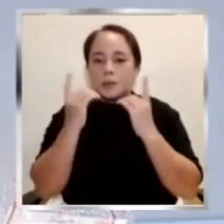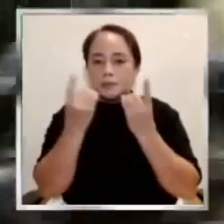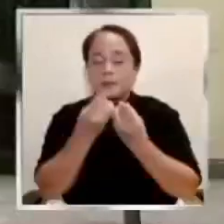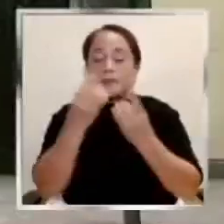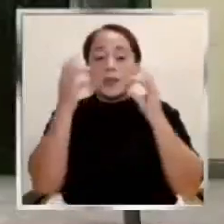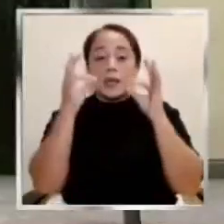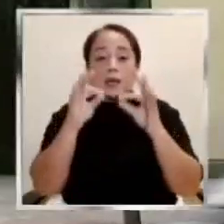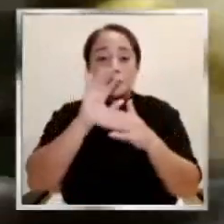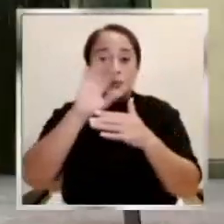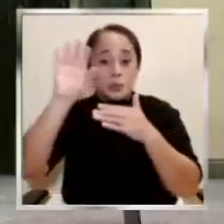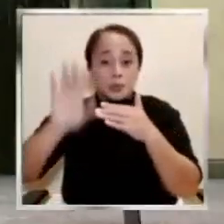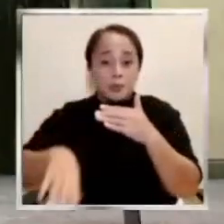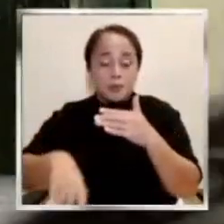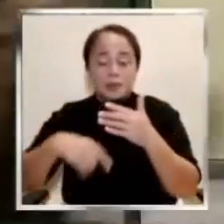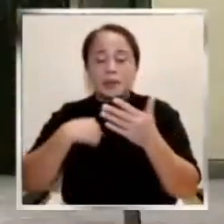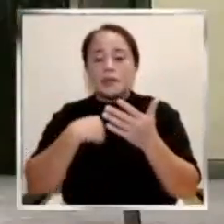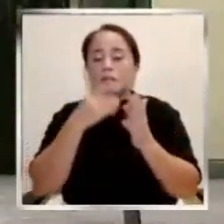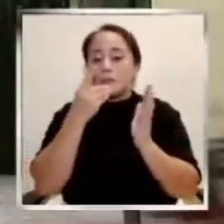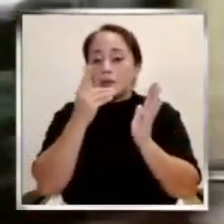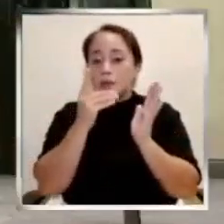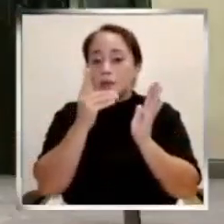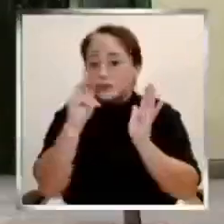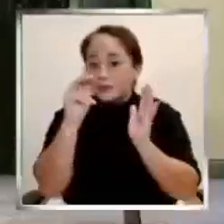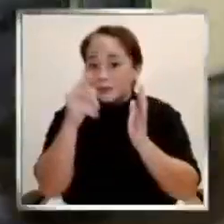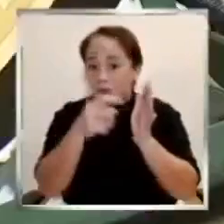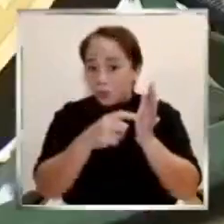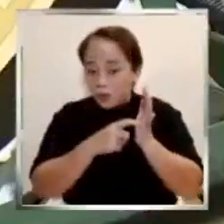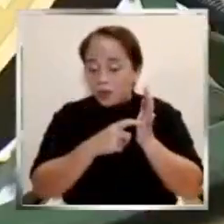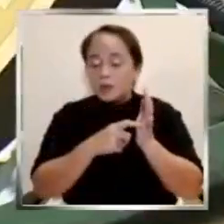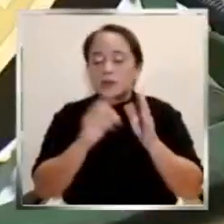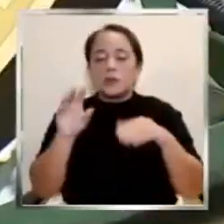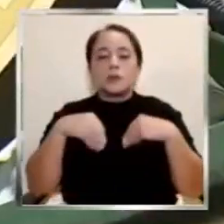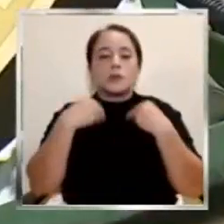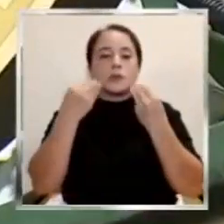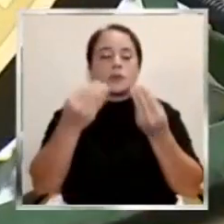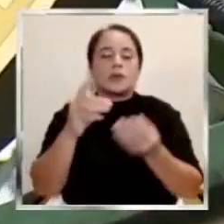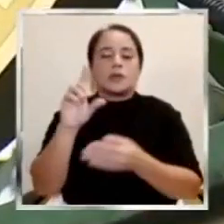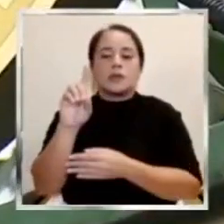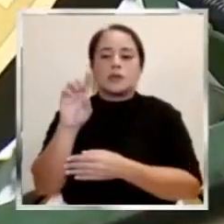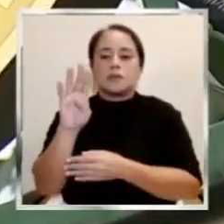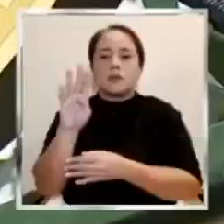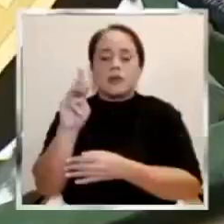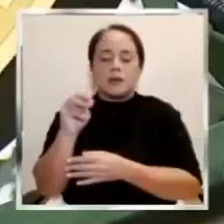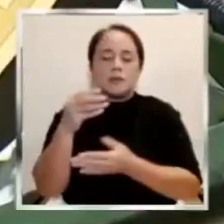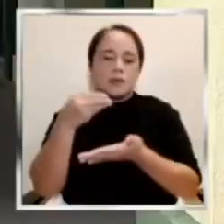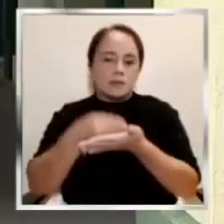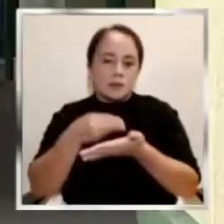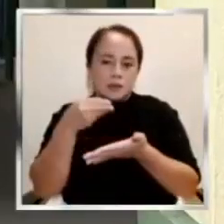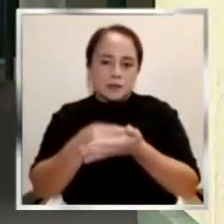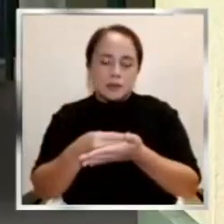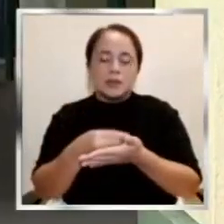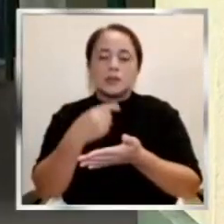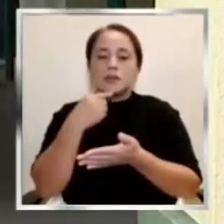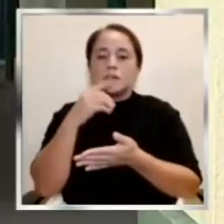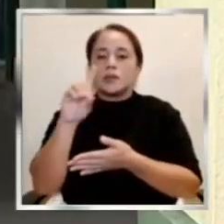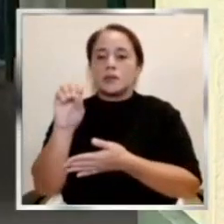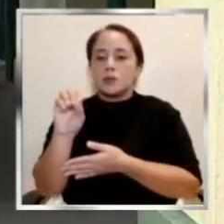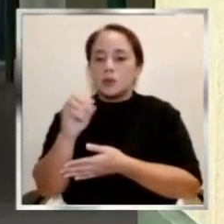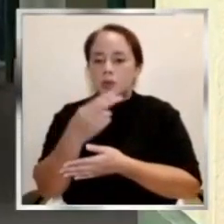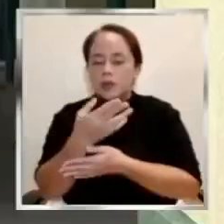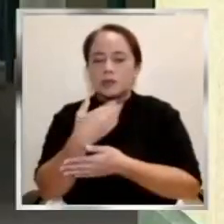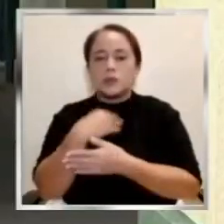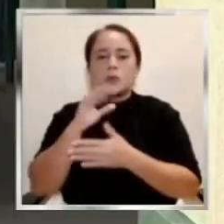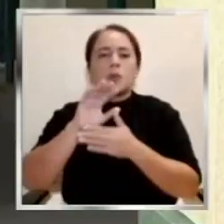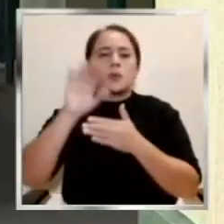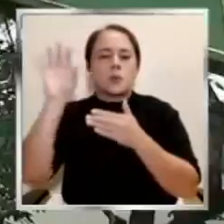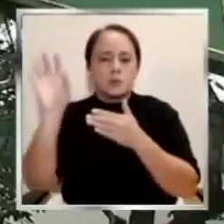makumpleto ng DOH ang documentary requirements, ire-release agad ng DBM ang pondo. Sabi ng DOH, nakumpleto na nila